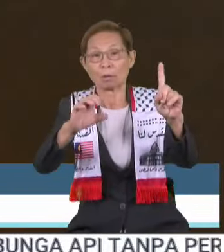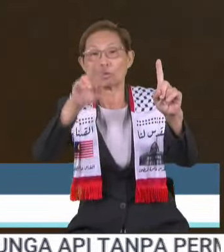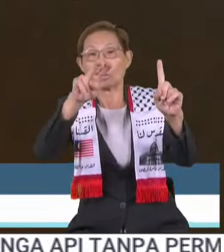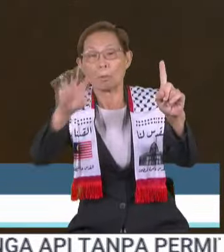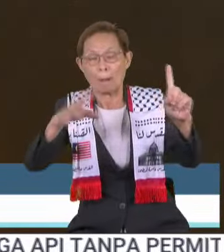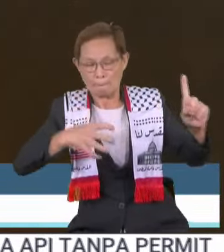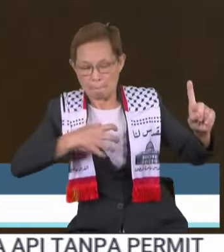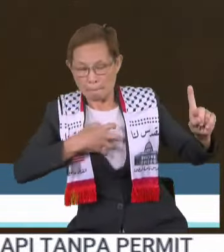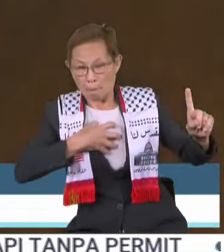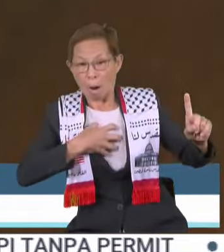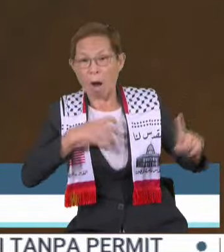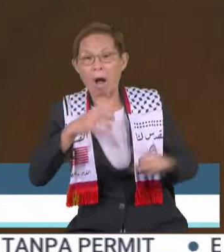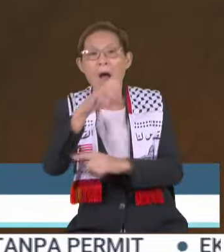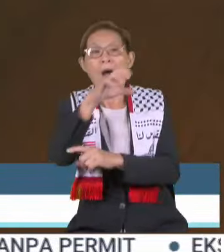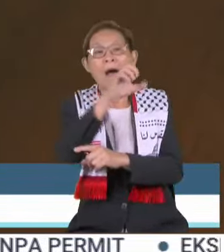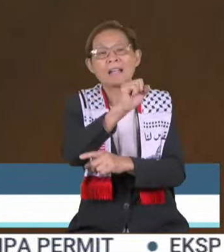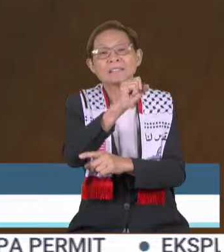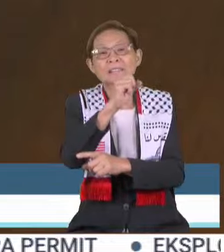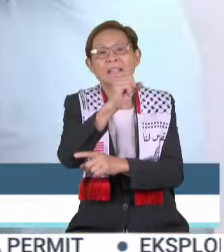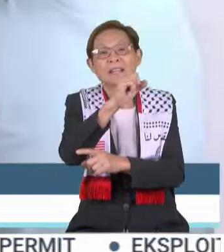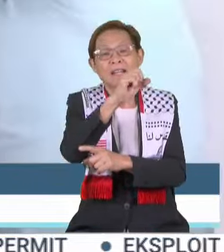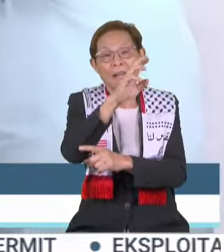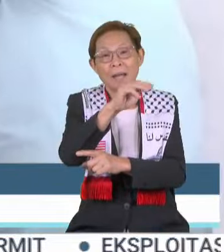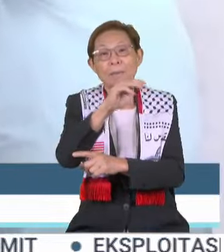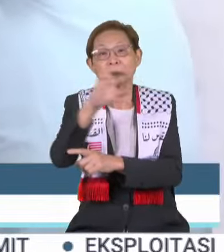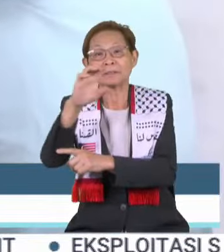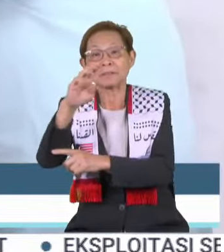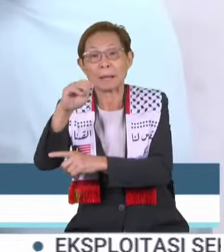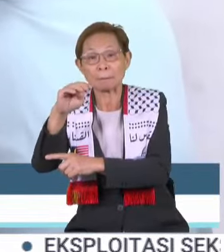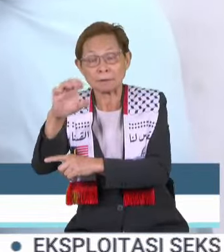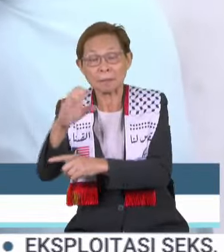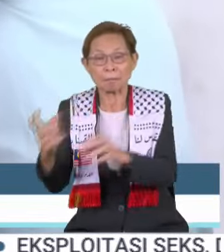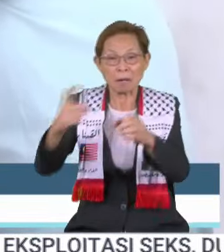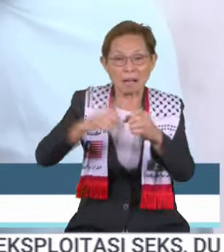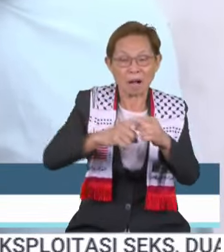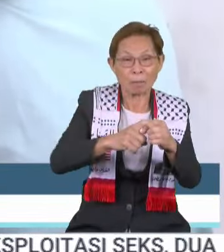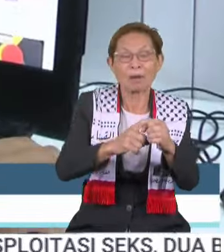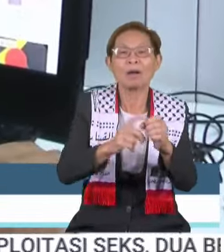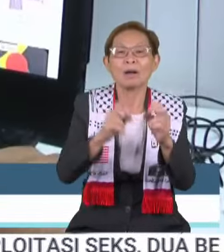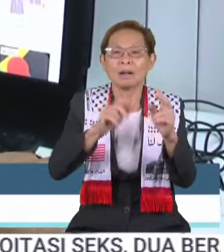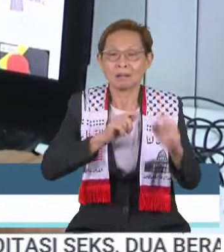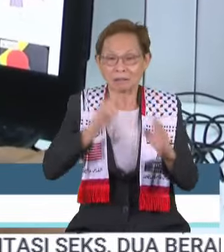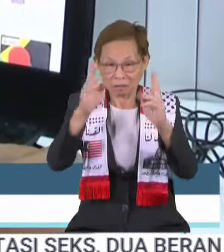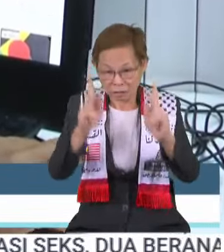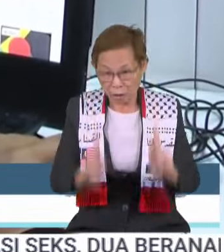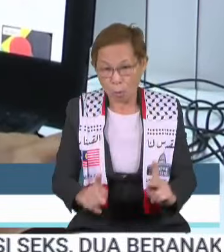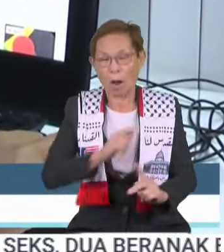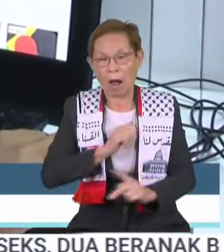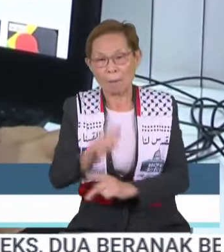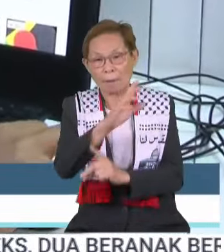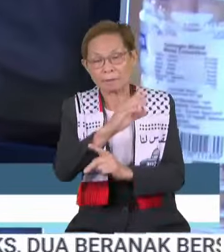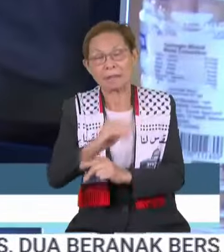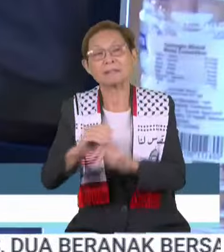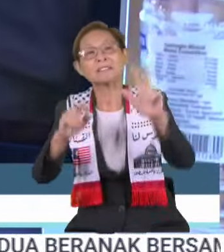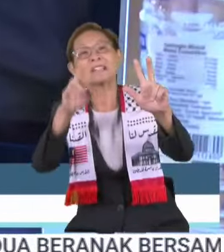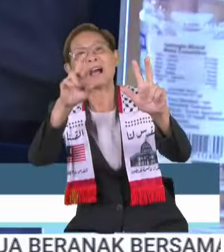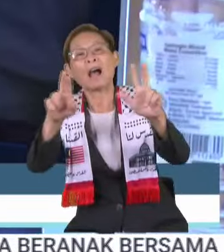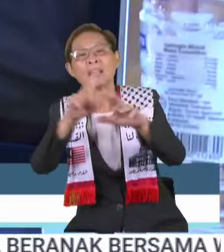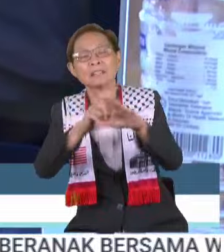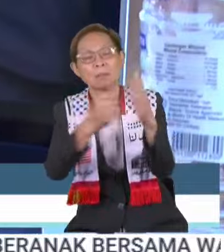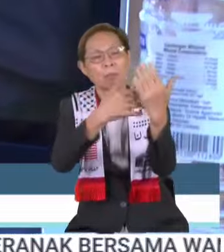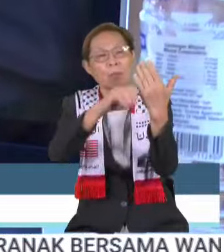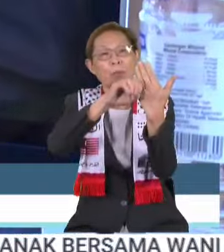...1,454 aduan diterima Suruhanjaya Komunikasi dan Multimedia berkaitan kandungan berunsur kaum, agama dan institusi Raja 3R di media sosial